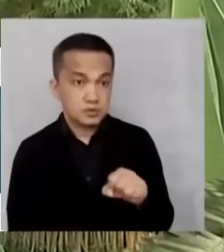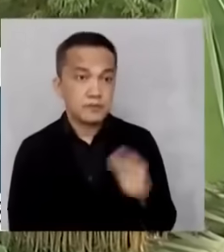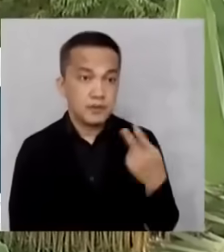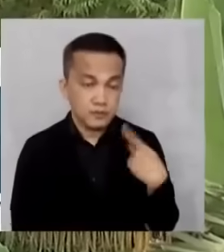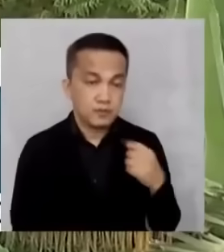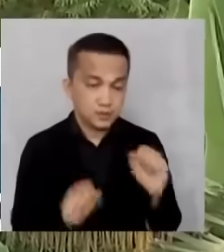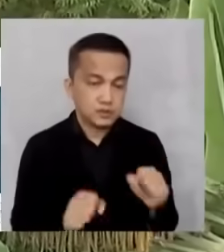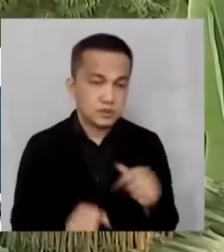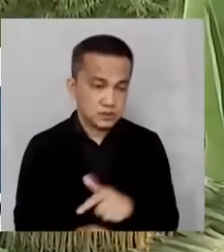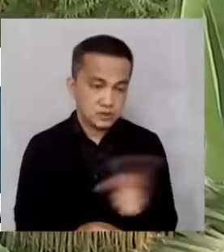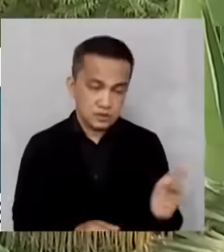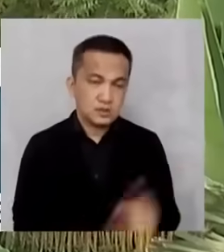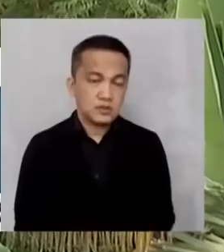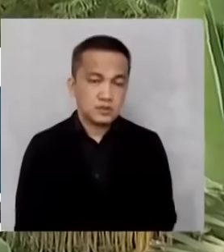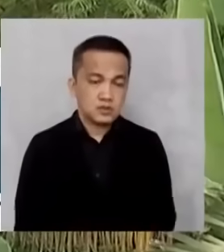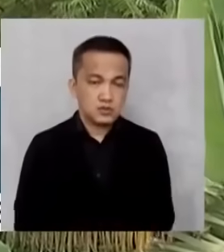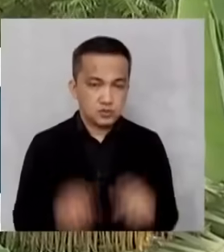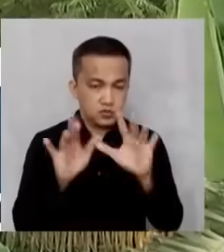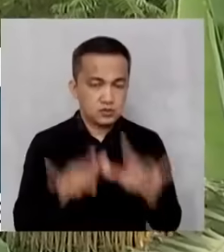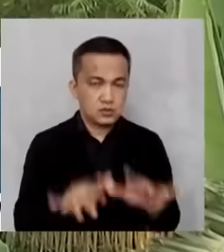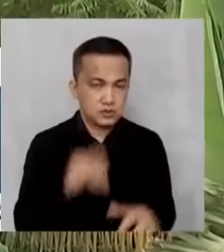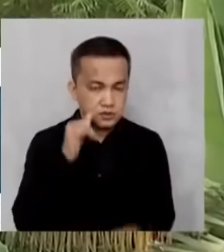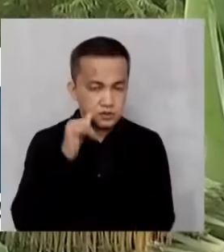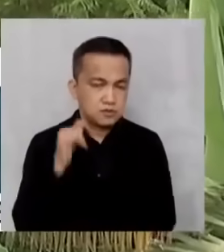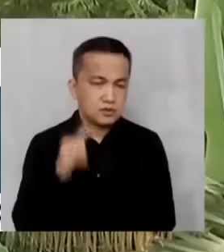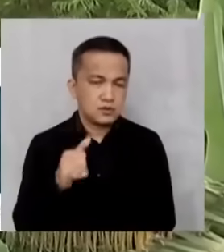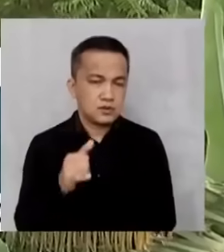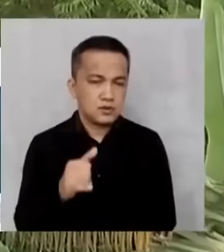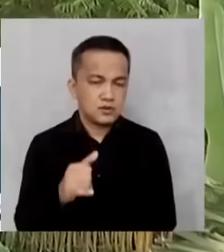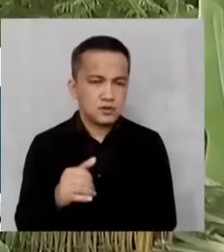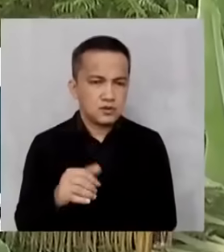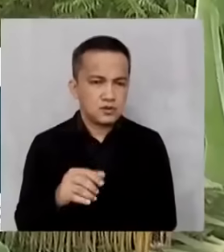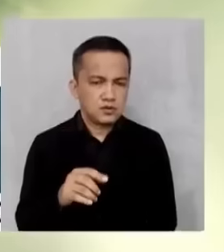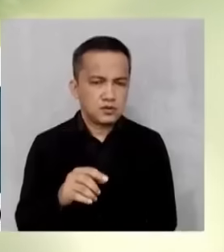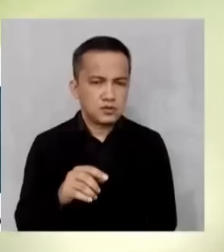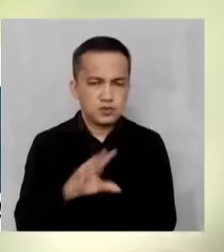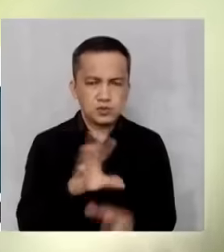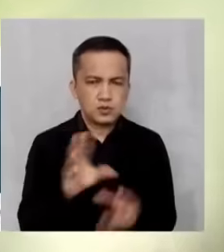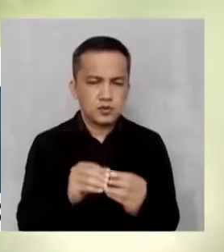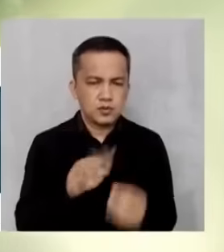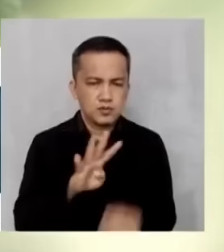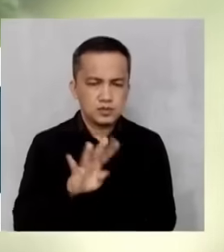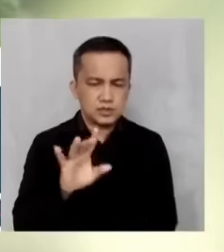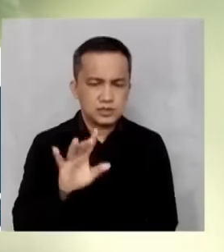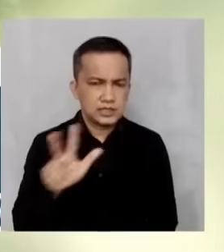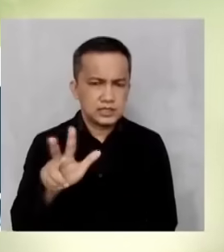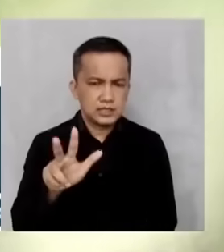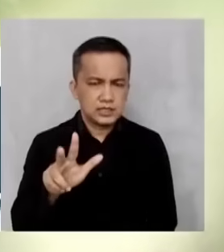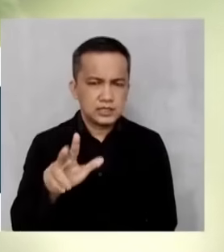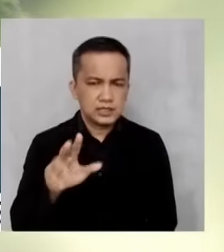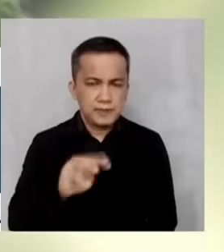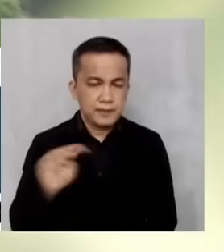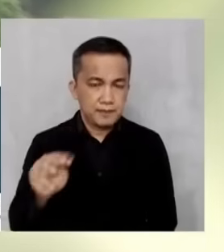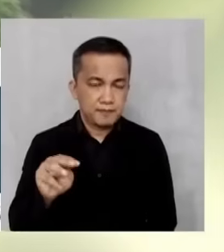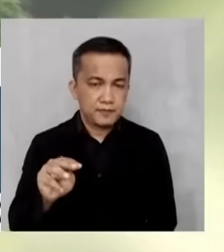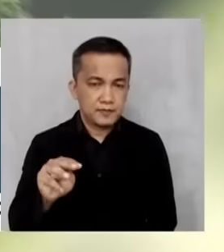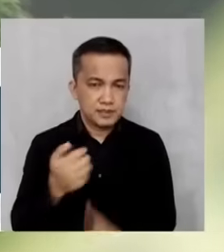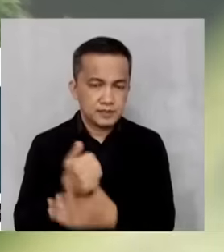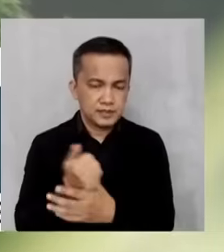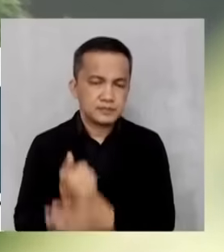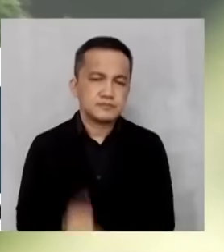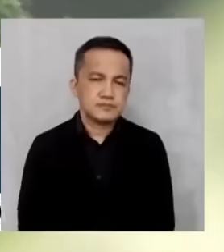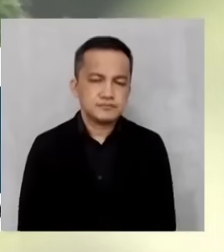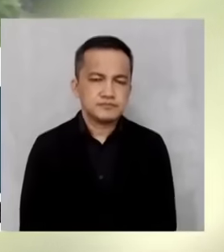yung ulan nga kagabi na umabot siya ng 43 millimeters on the average.